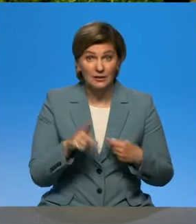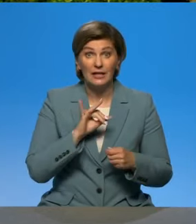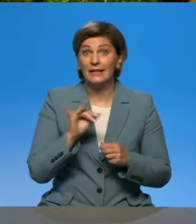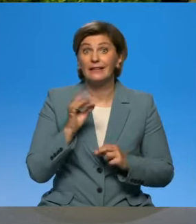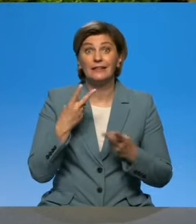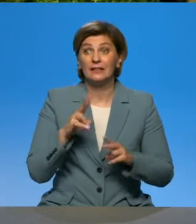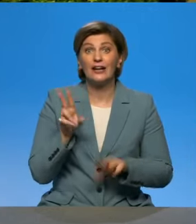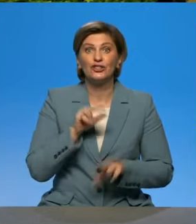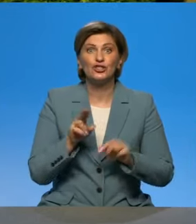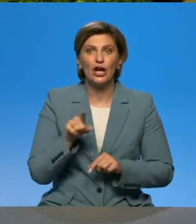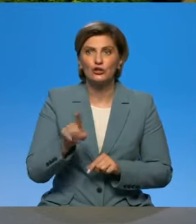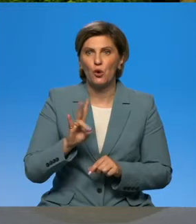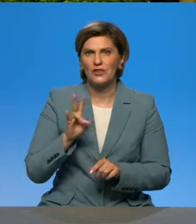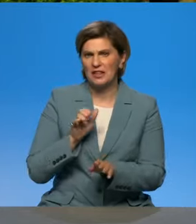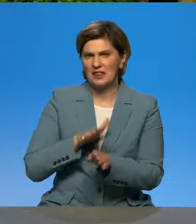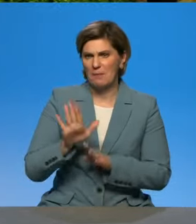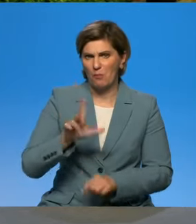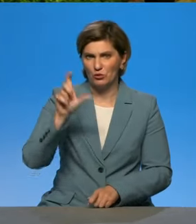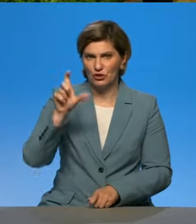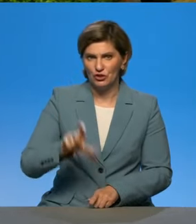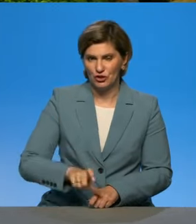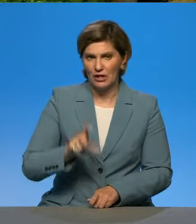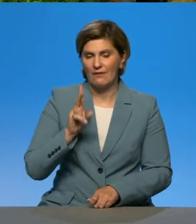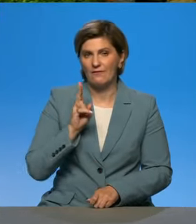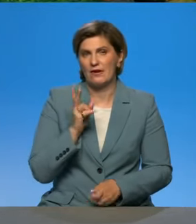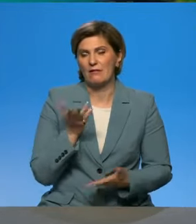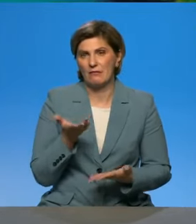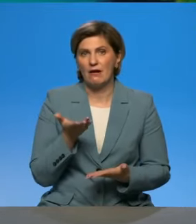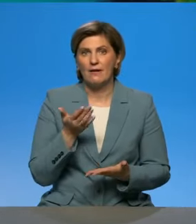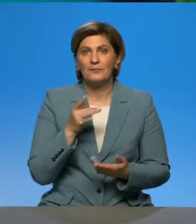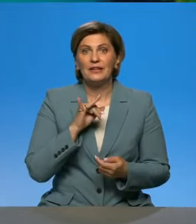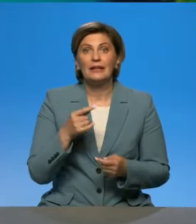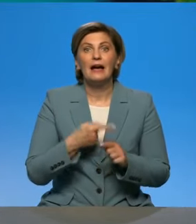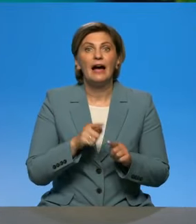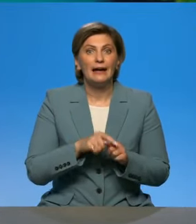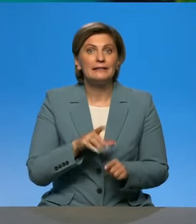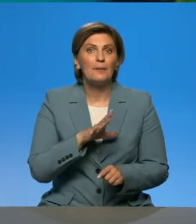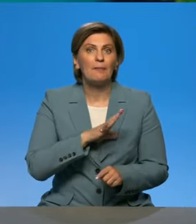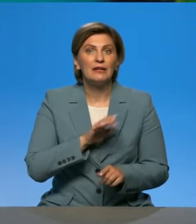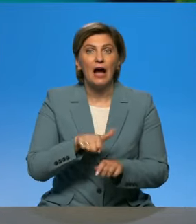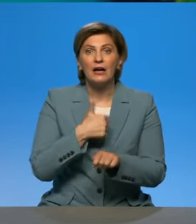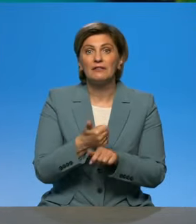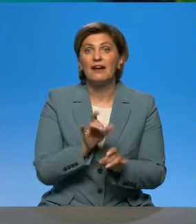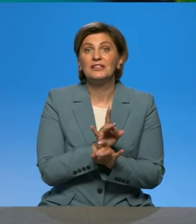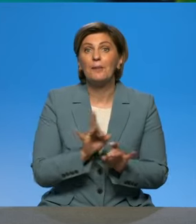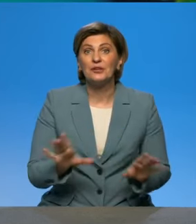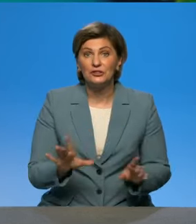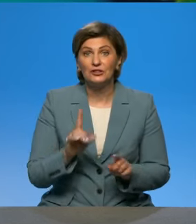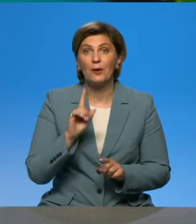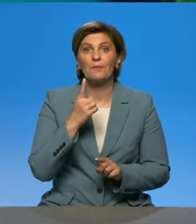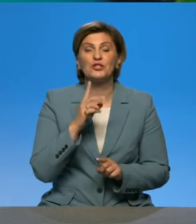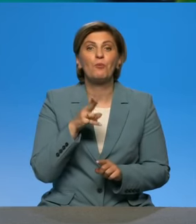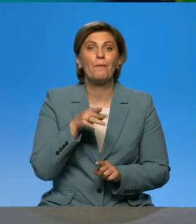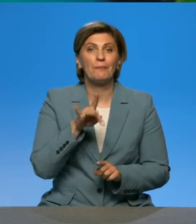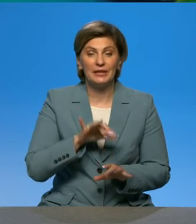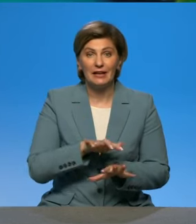считать каким-то подвидом Homo sapiens. И это стало главной причиной, почему при колонизации